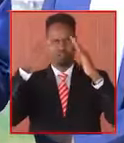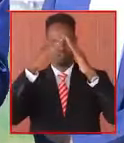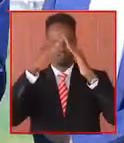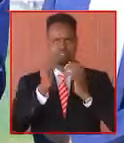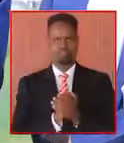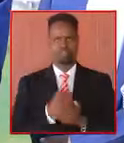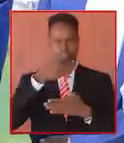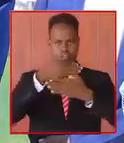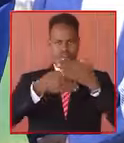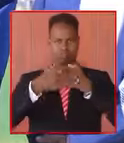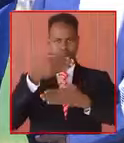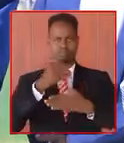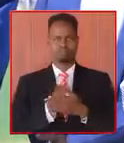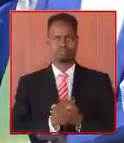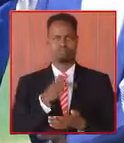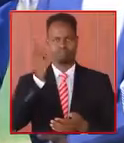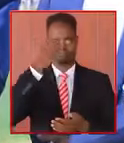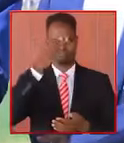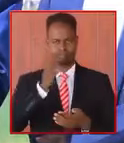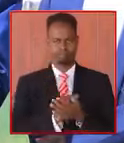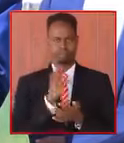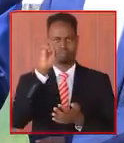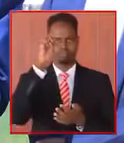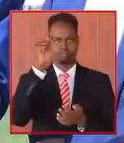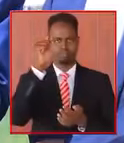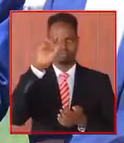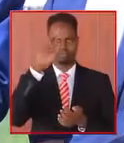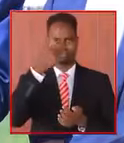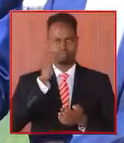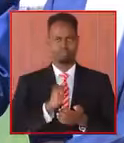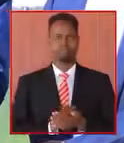إيقويها لقد يساي هرقيسة قومت المصلة